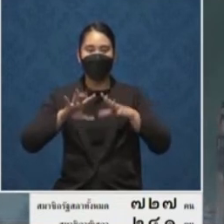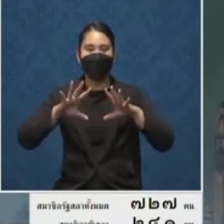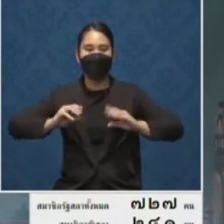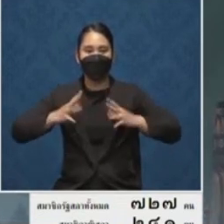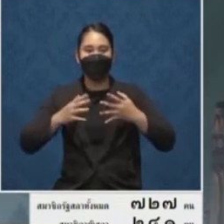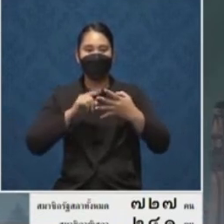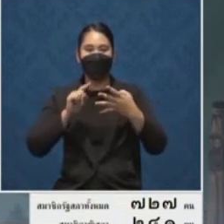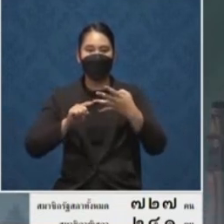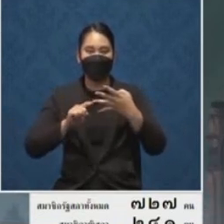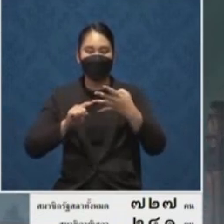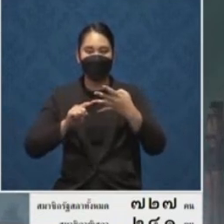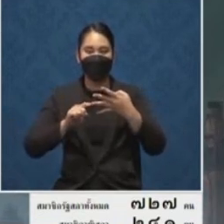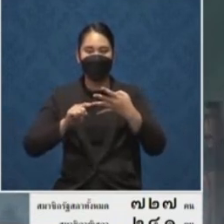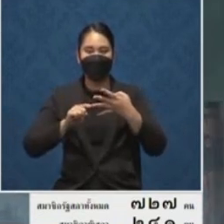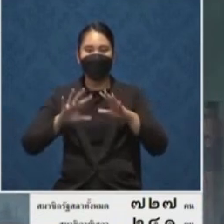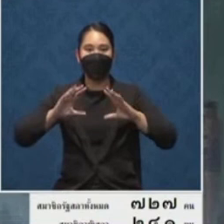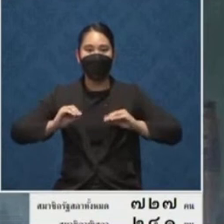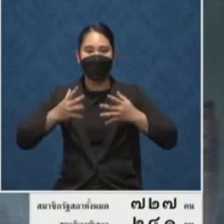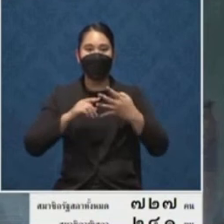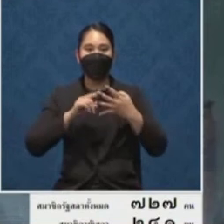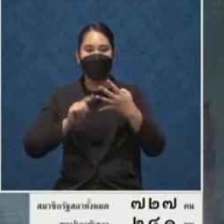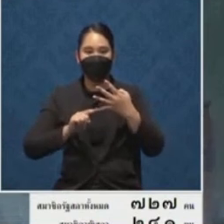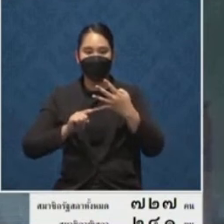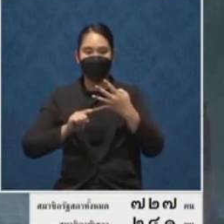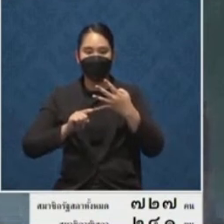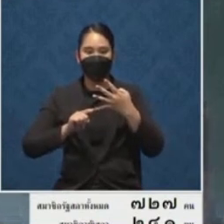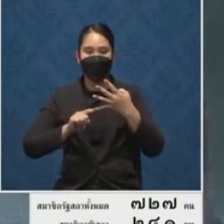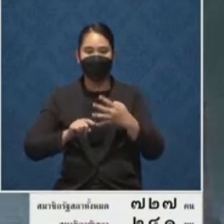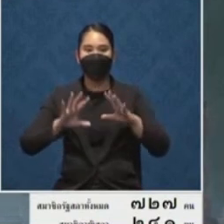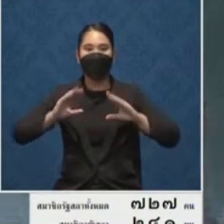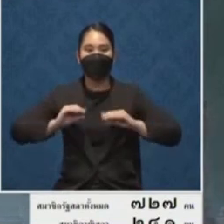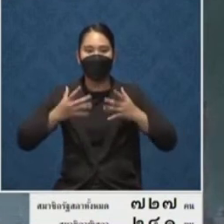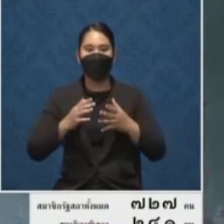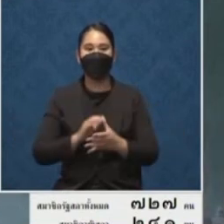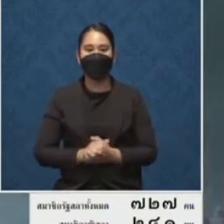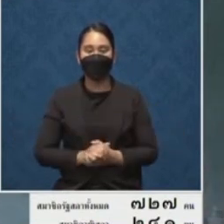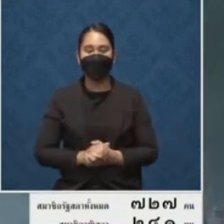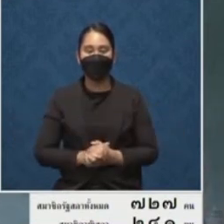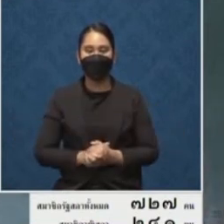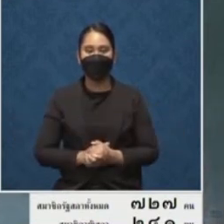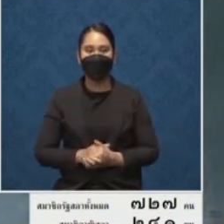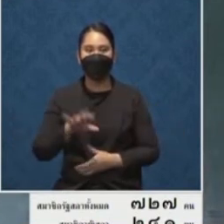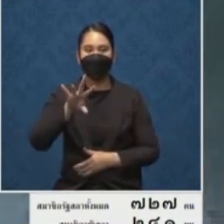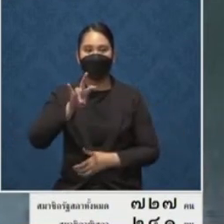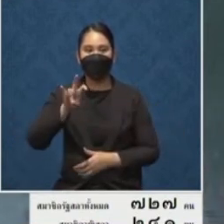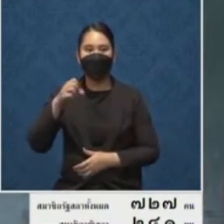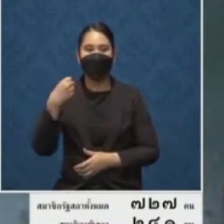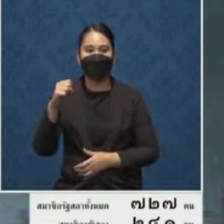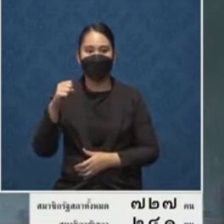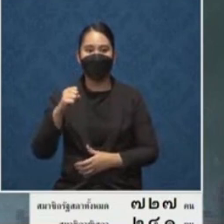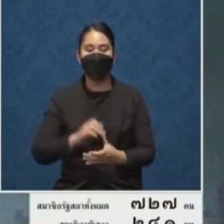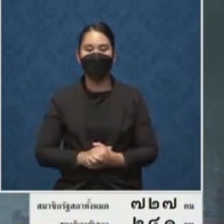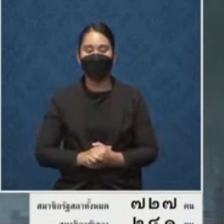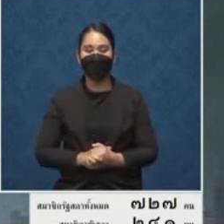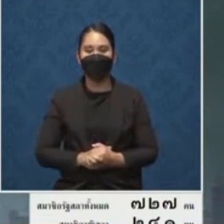1ไม่รับหลักการ2ไม่รับหลักการ3ไม่รับหลักการและ4ไม่รับหลัก